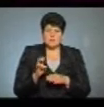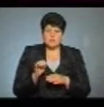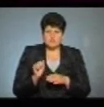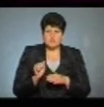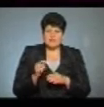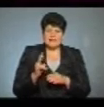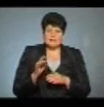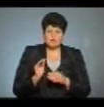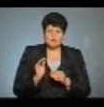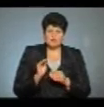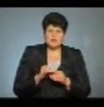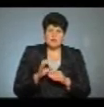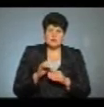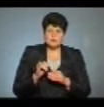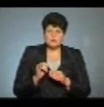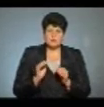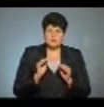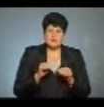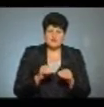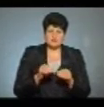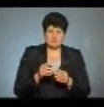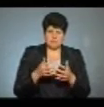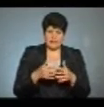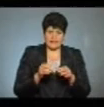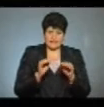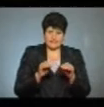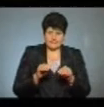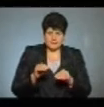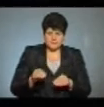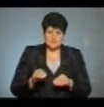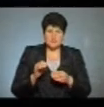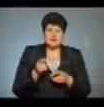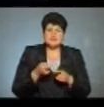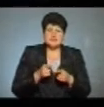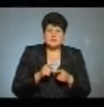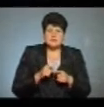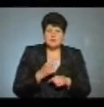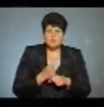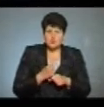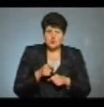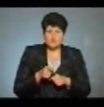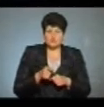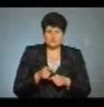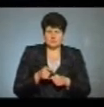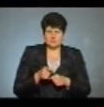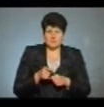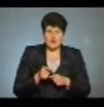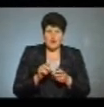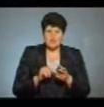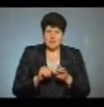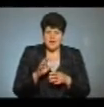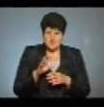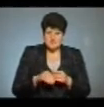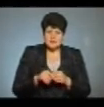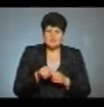додали до неї реакційну суміш, пробірки поміщають до цих приладів. Це амплифікатори, які опрацьовують результат аналізу. Їх у лабораторії